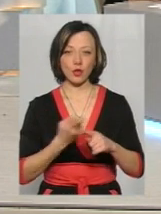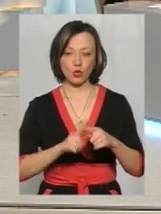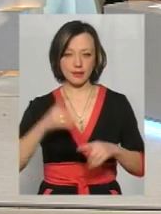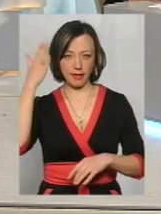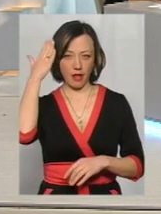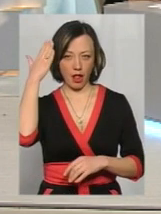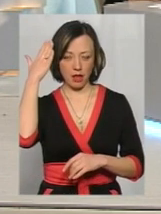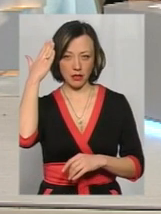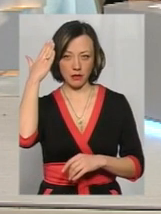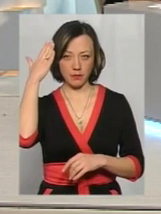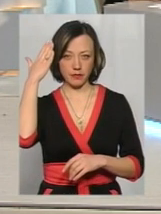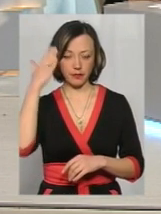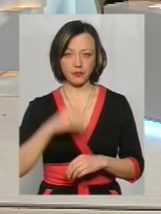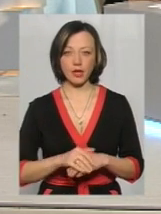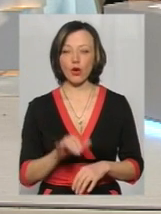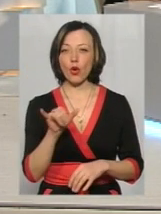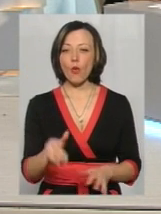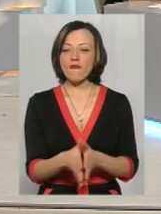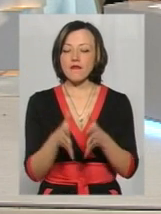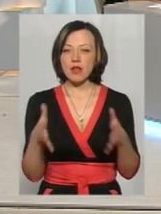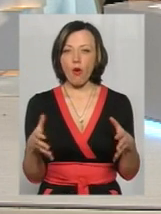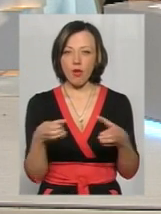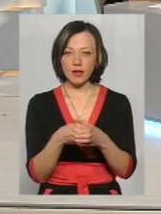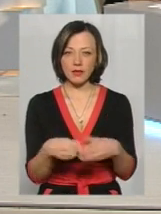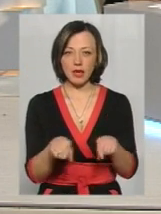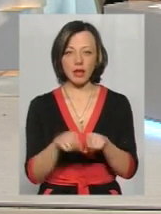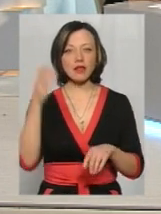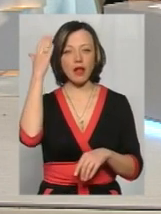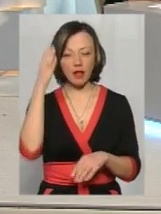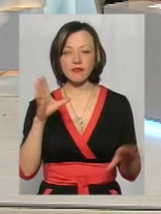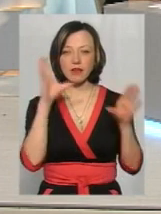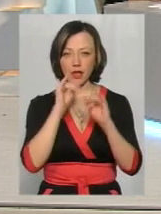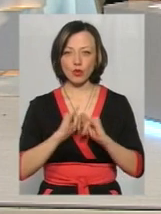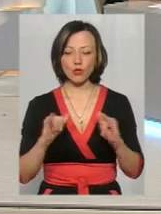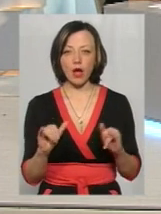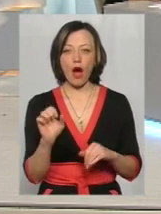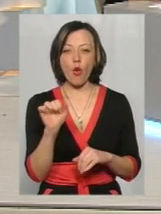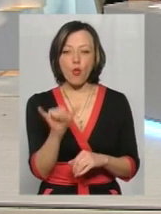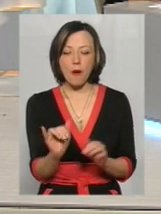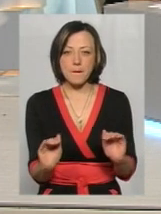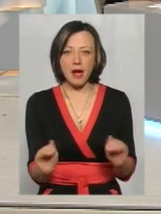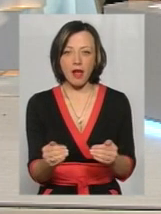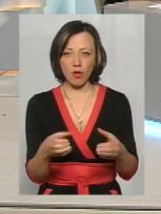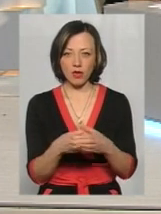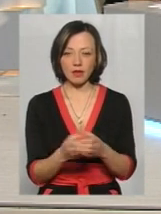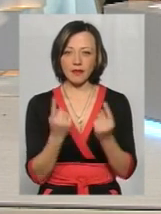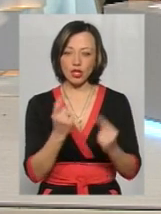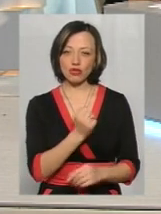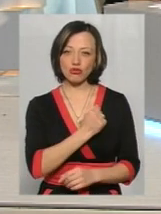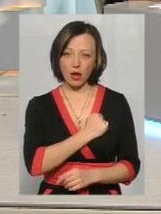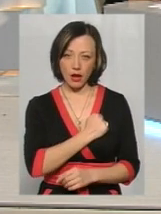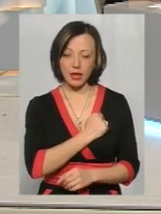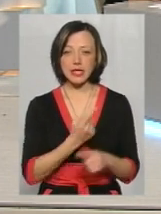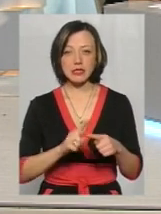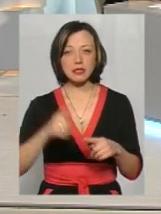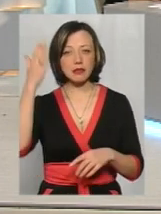талант. У великих колективах такі таланти вдається розвинути. У маленьких колективах, на превеликий жаль,